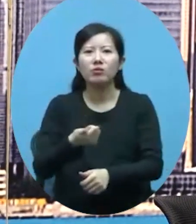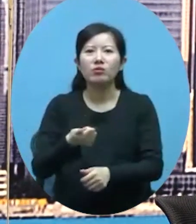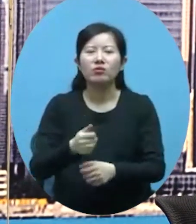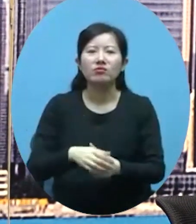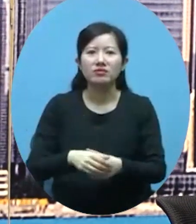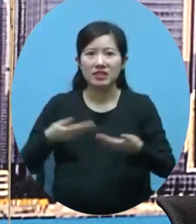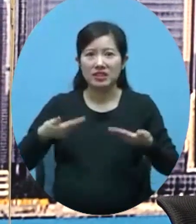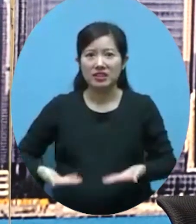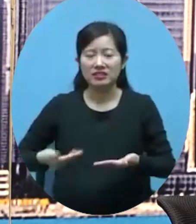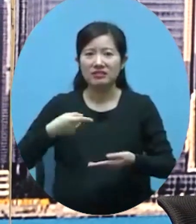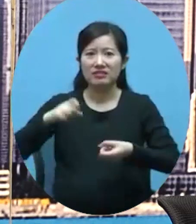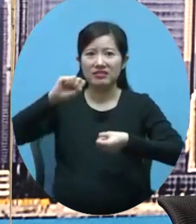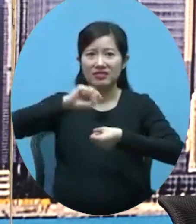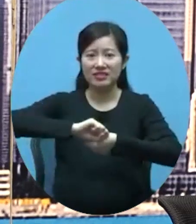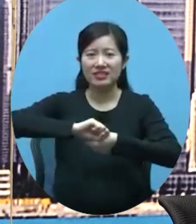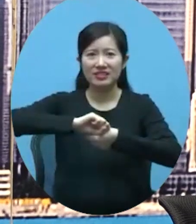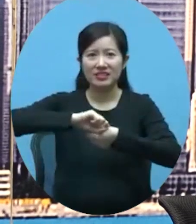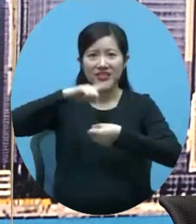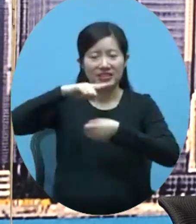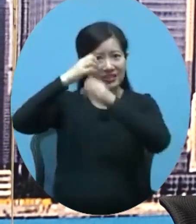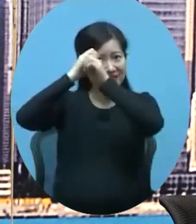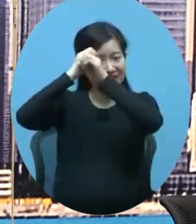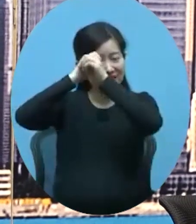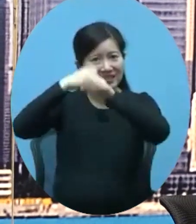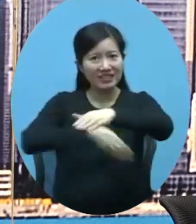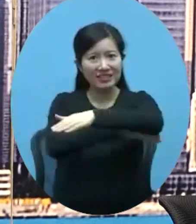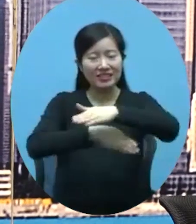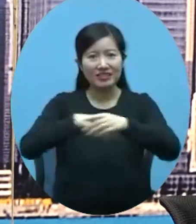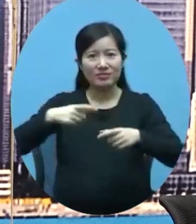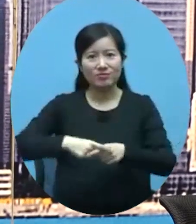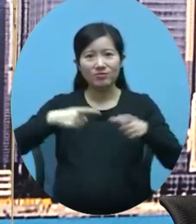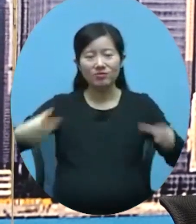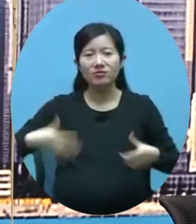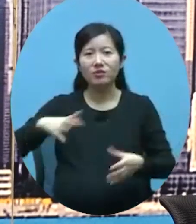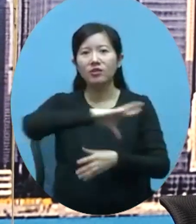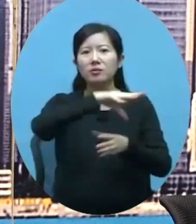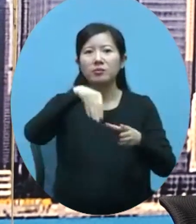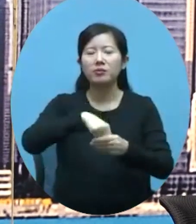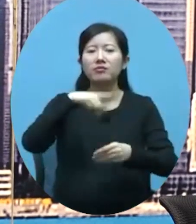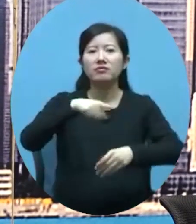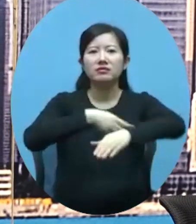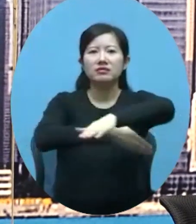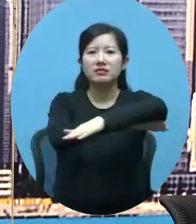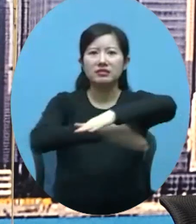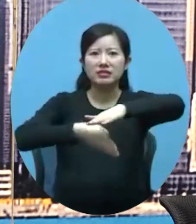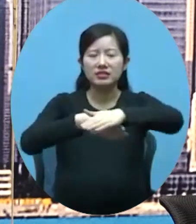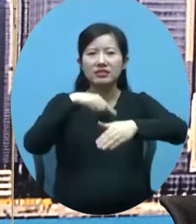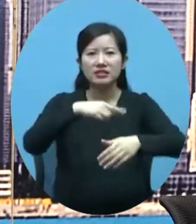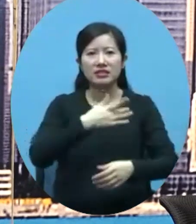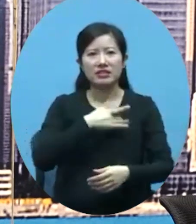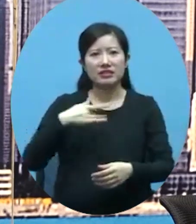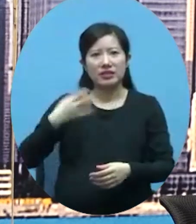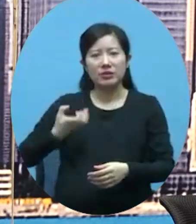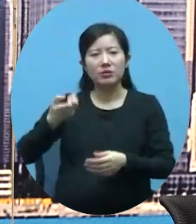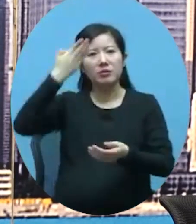其实目前加强化验室计划已经涵盖了所有住院有肺炎的病人我们其实